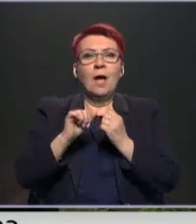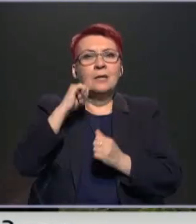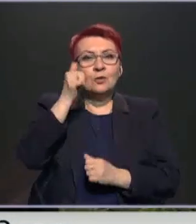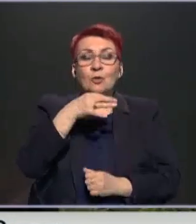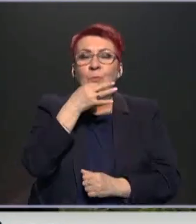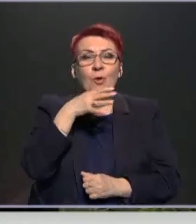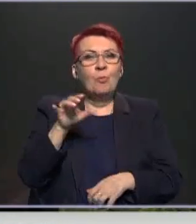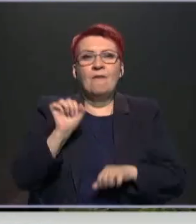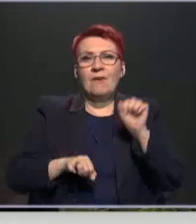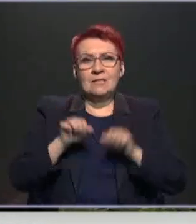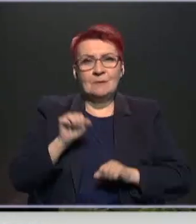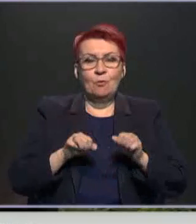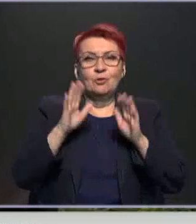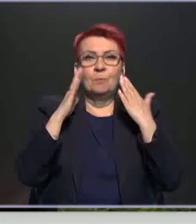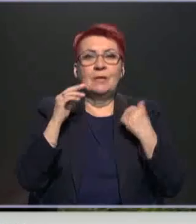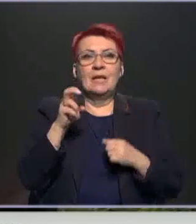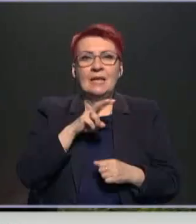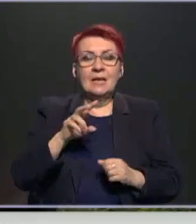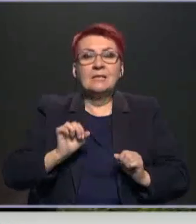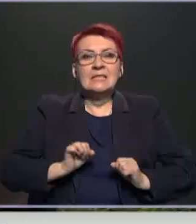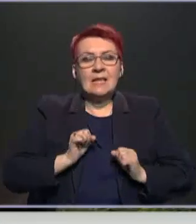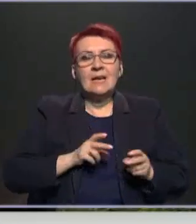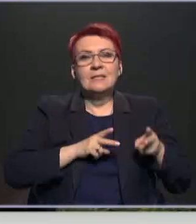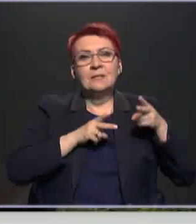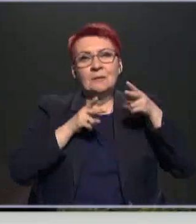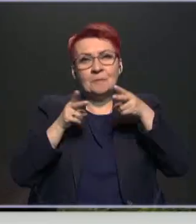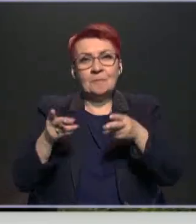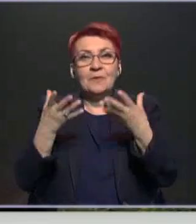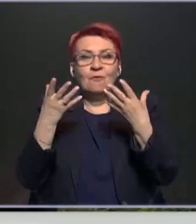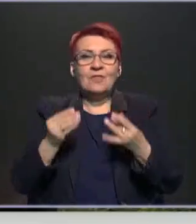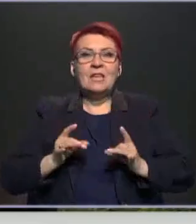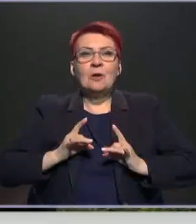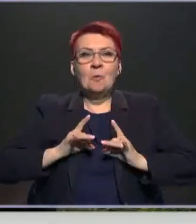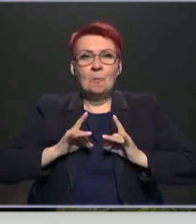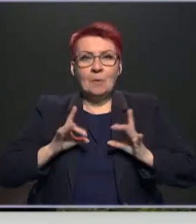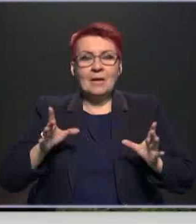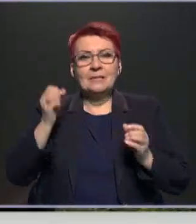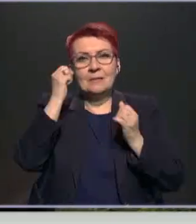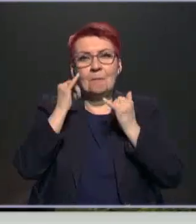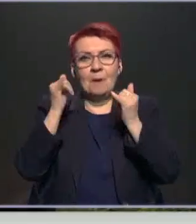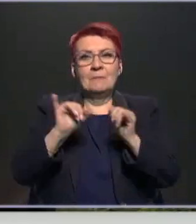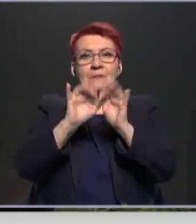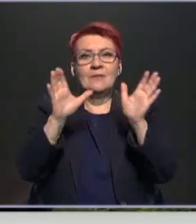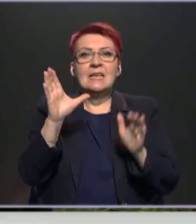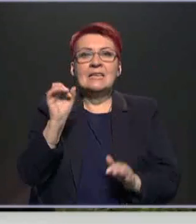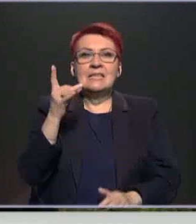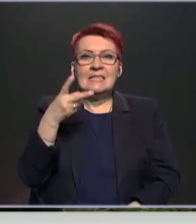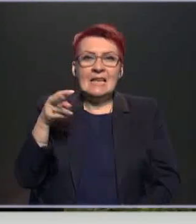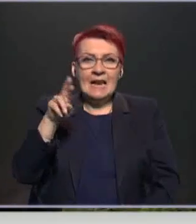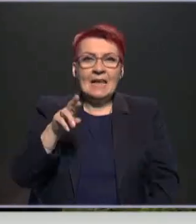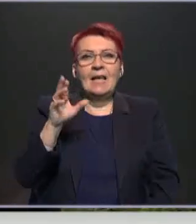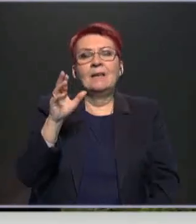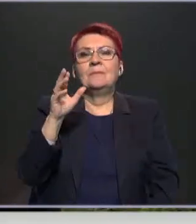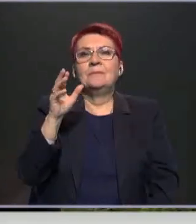любой возможности предстоятель церкви старается посетить в дни празднования памяти святых Сергия и Германа